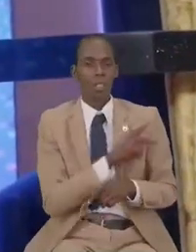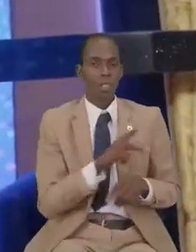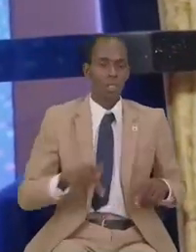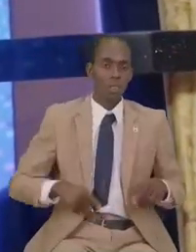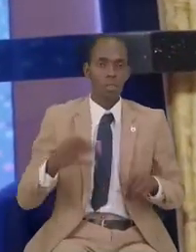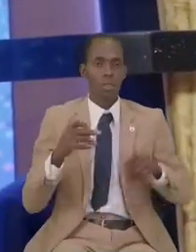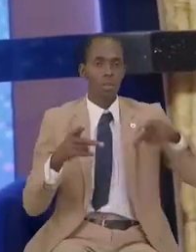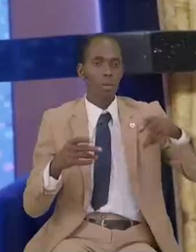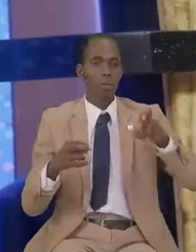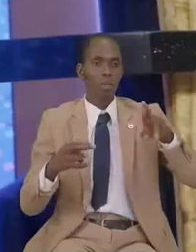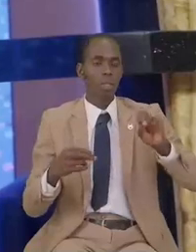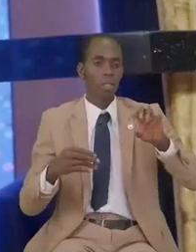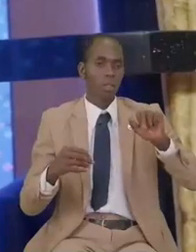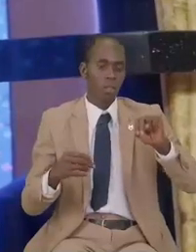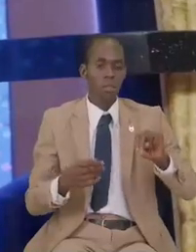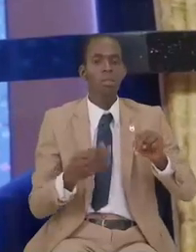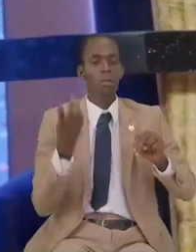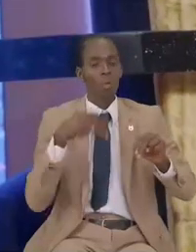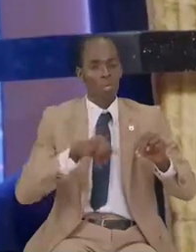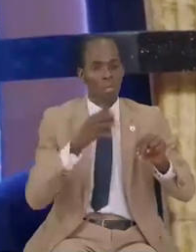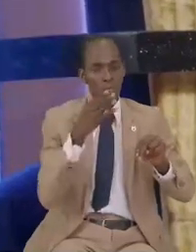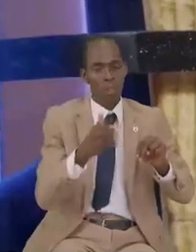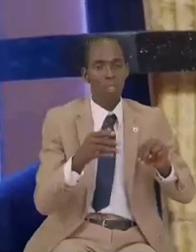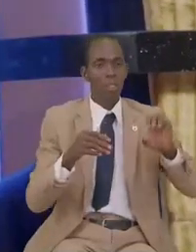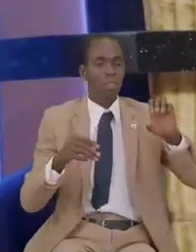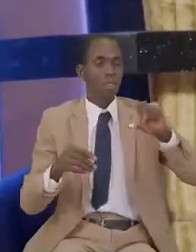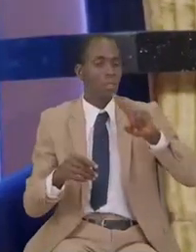lorsque les Médopèses étaient là,